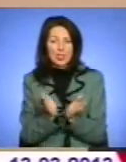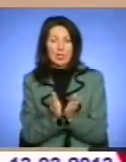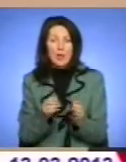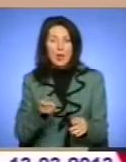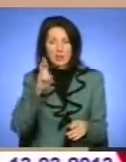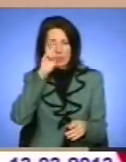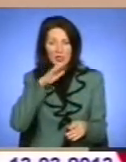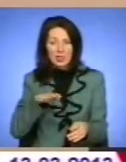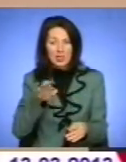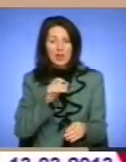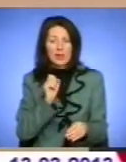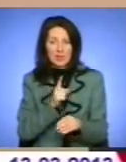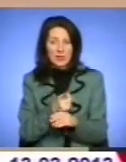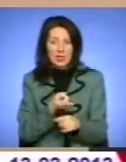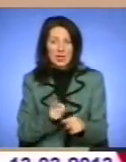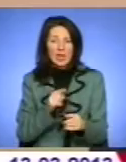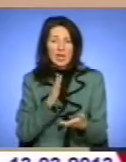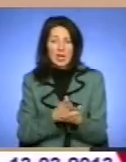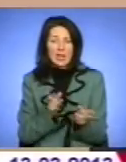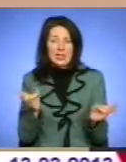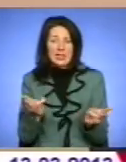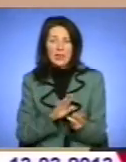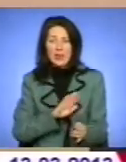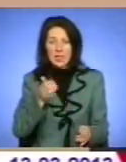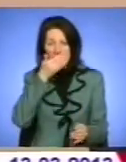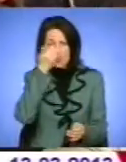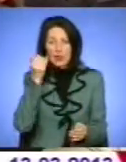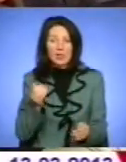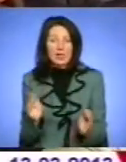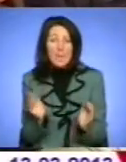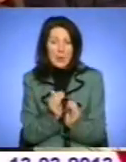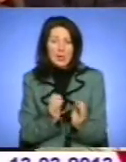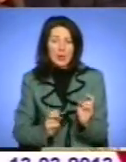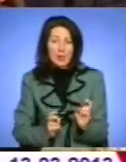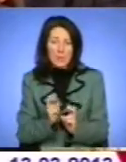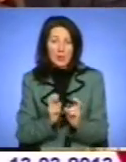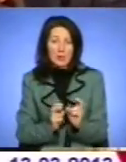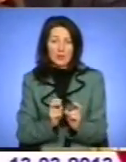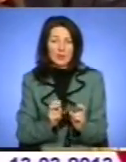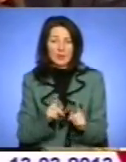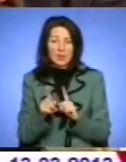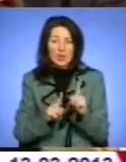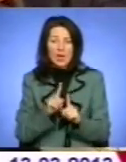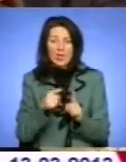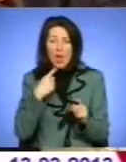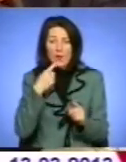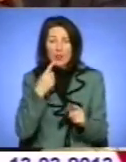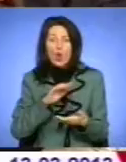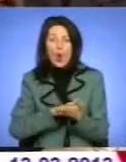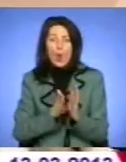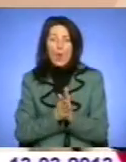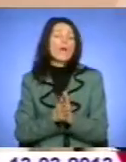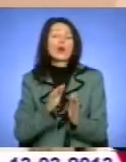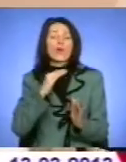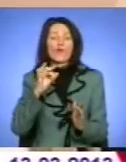велику як завдання, яке стоїть. Але треба не забувати і за тих. На нараді також йшлося про умови укладання форвардних контрактів